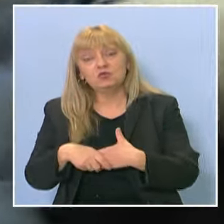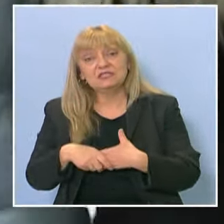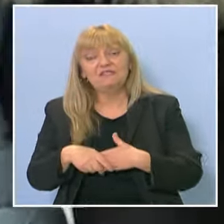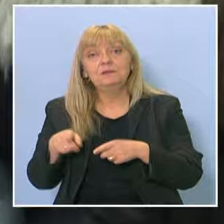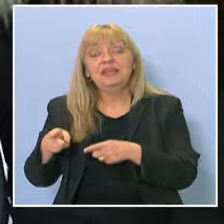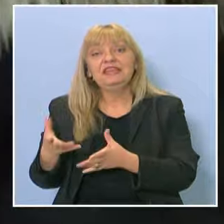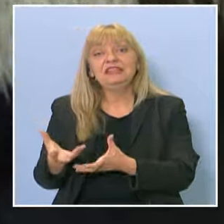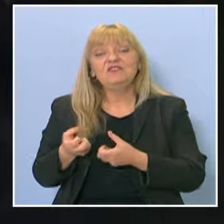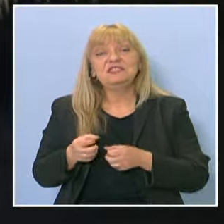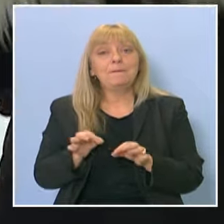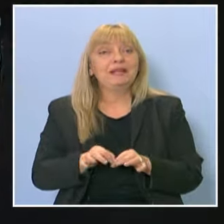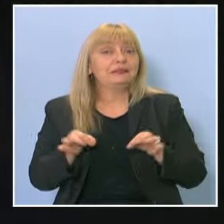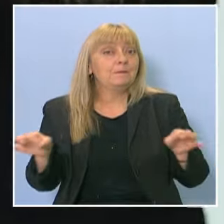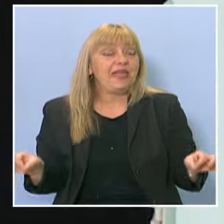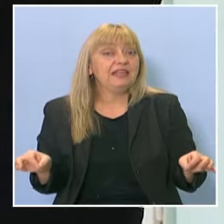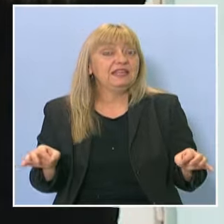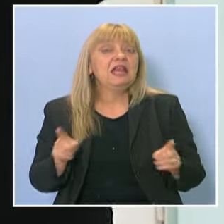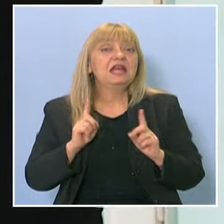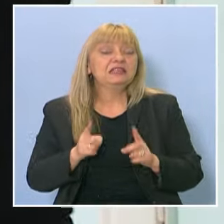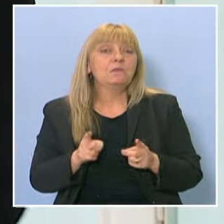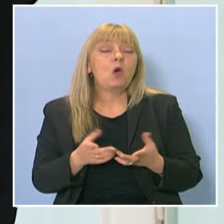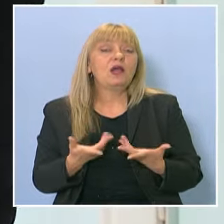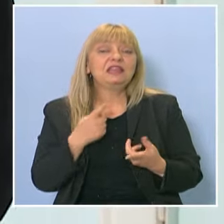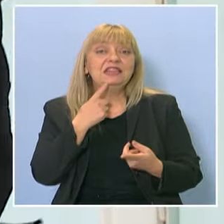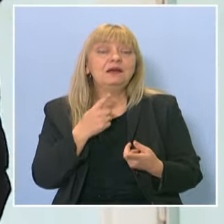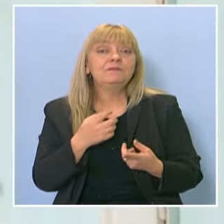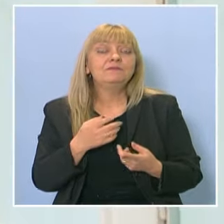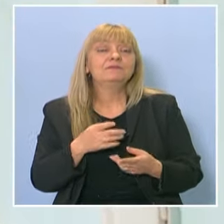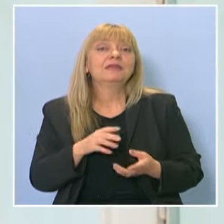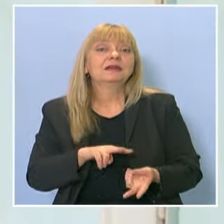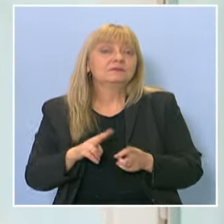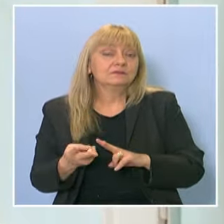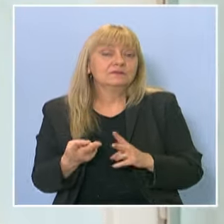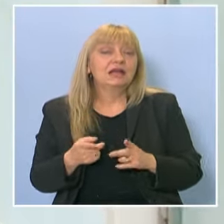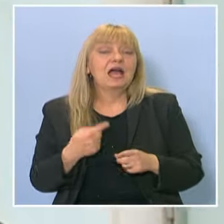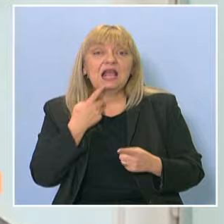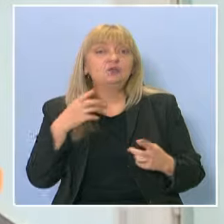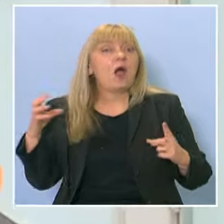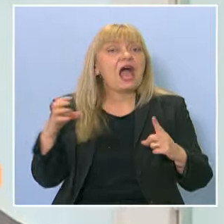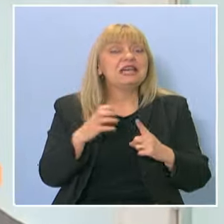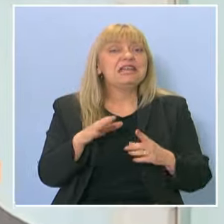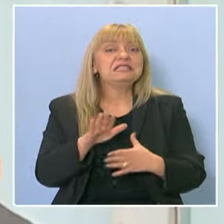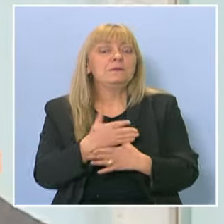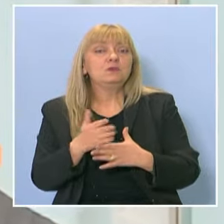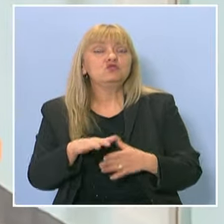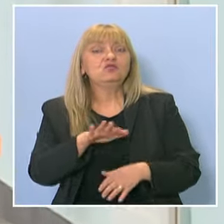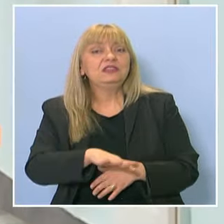вземат мерки, за да могат да ги предотвратят. Като агресия помежду деца